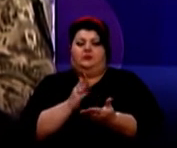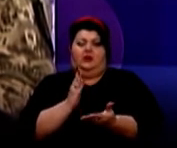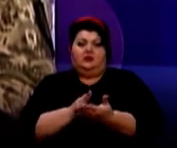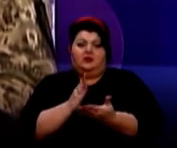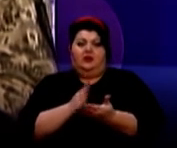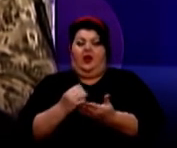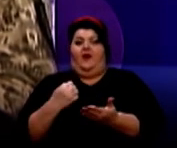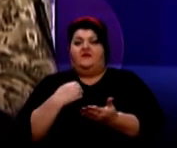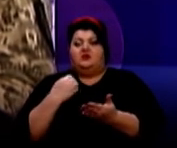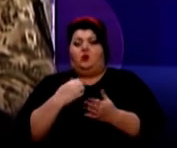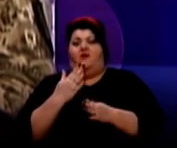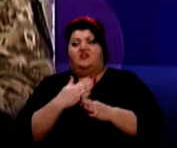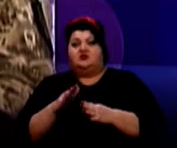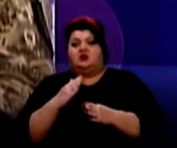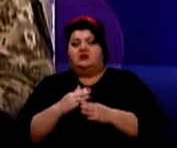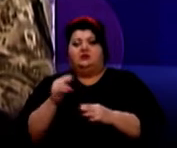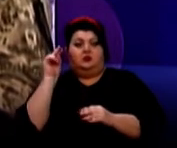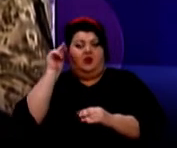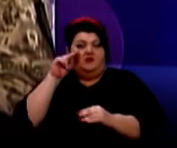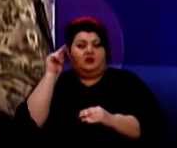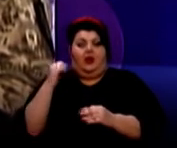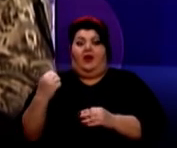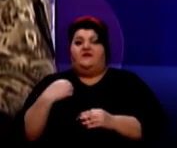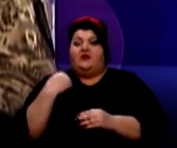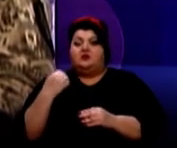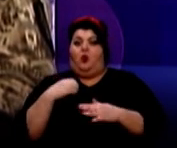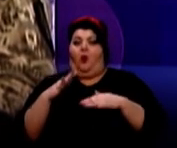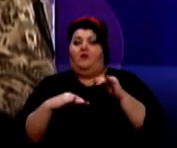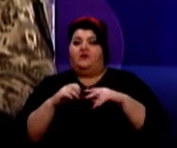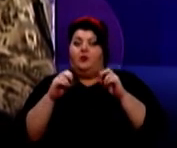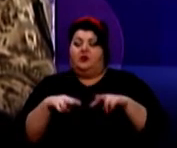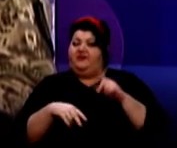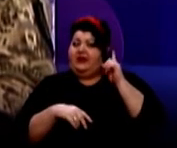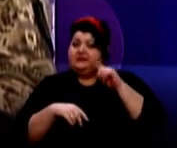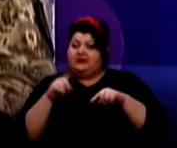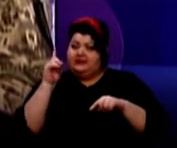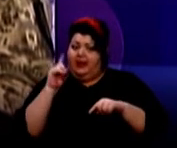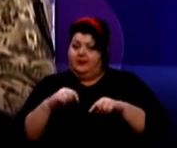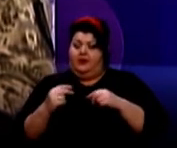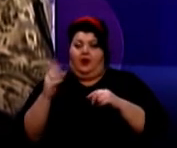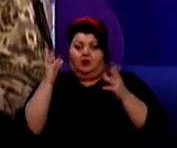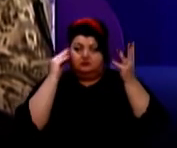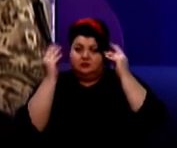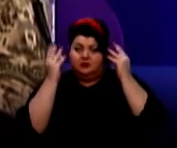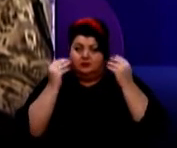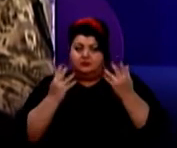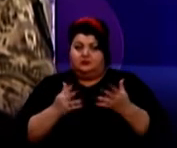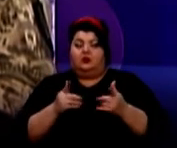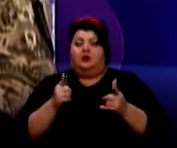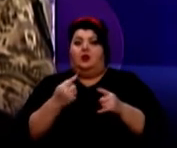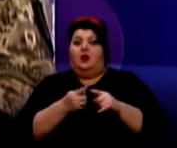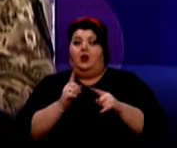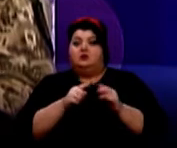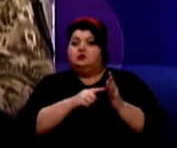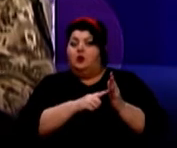військових частин, оволодівають військовою професією, знаннями. Я думаю, цього достатньо протягом